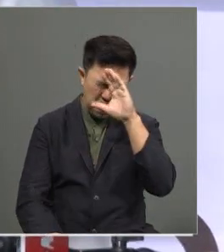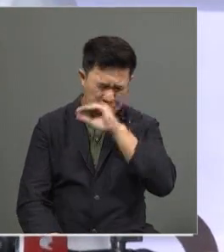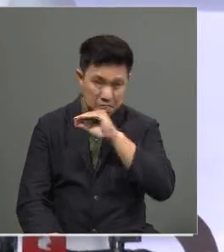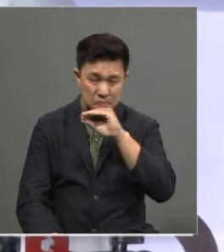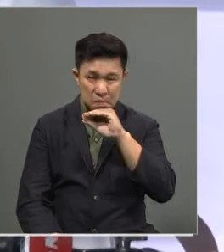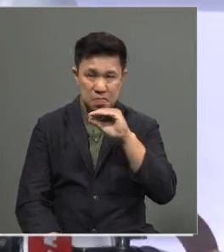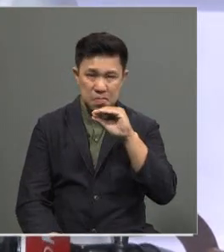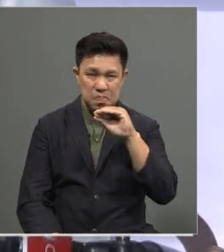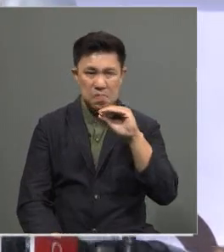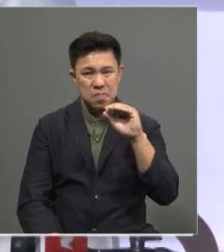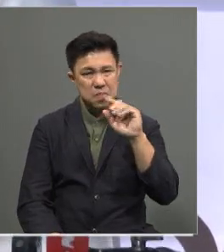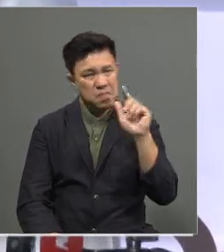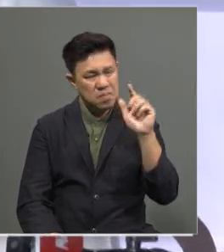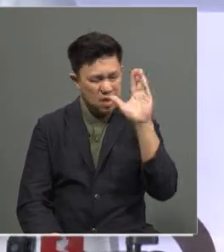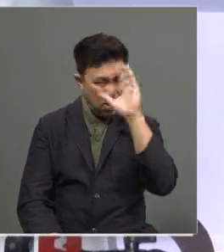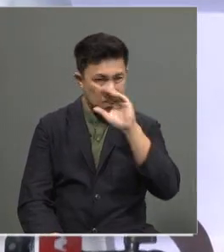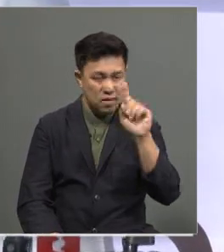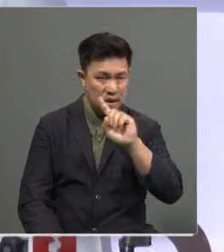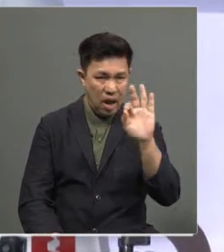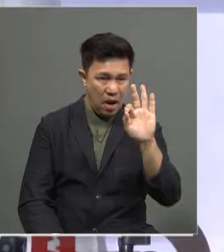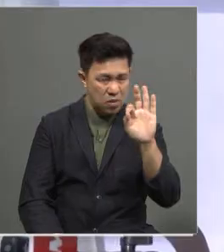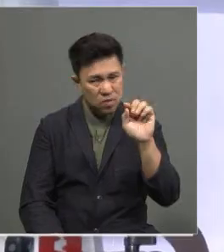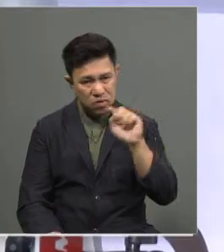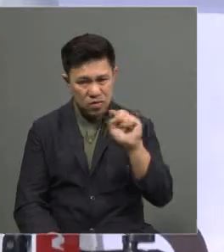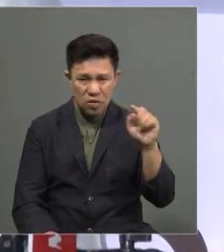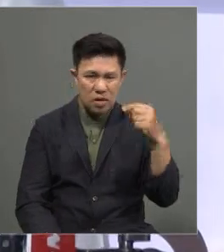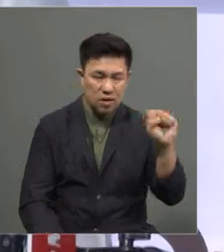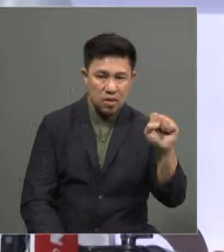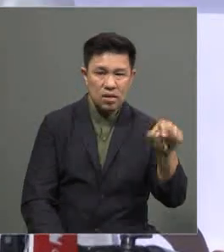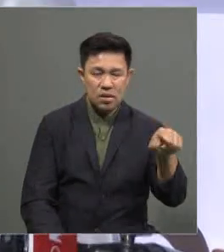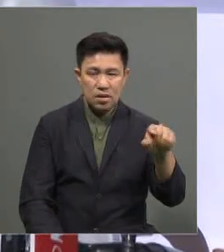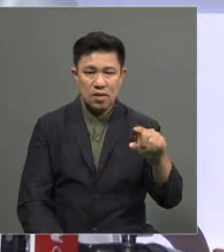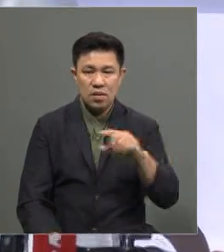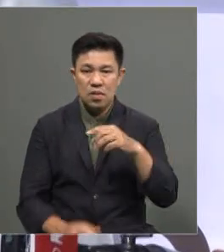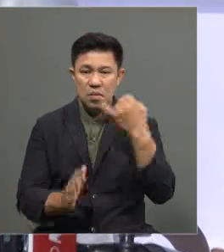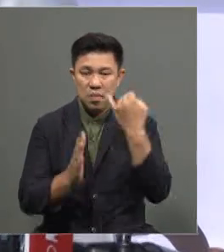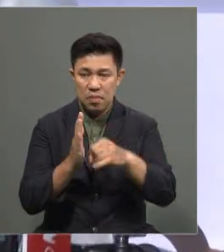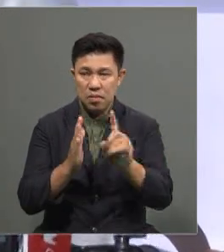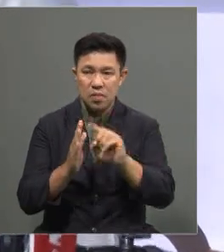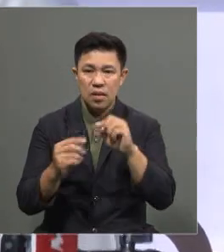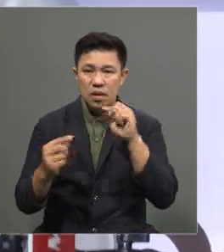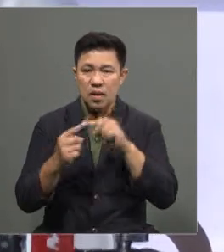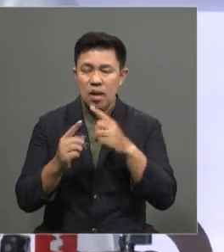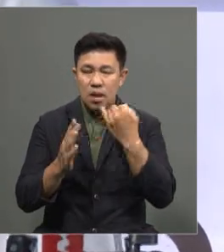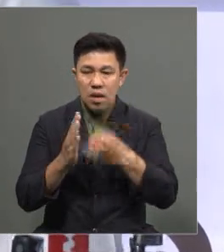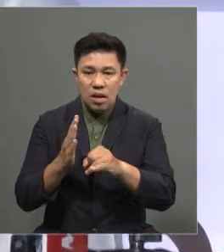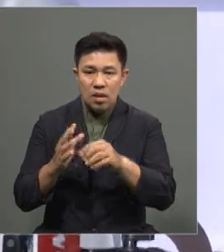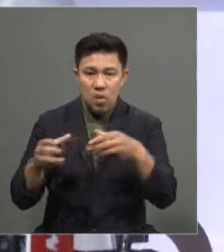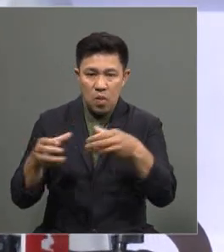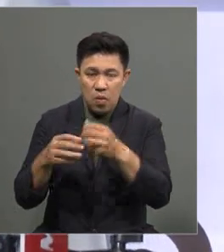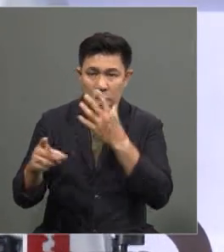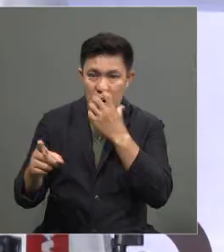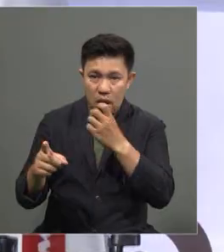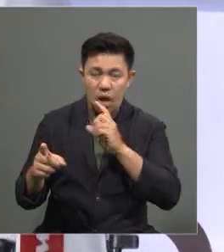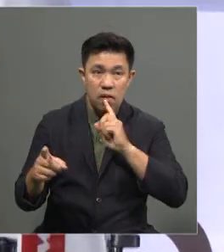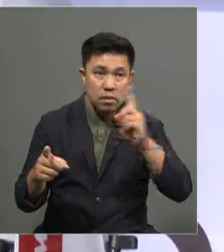คาบเกี่ยววันที่10อะครับว่าเดี๋ยววันที่10เขาจะมาร้องที่สคบผู้เสียหายมาเพื่อที่จะเบี่ยงคดีจากเรื่องที่มันจะมีกลุ่มผู้เสียหายที่ไปห